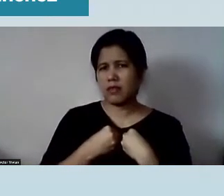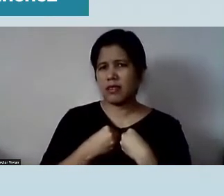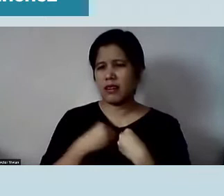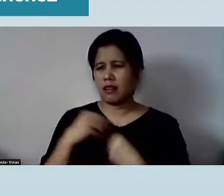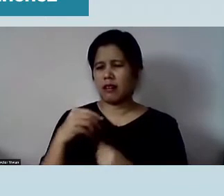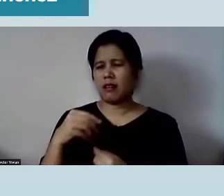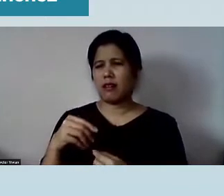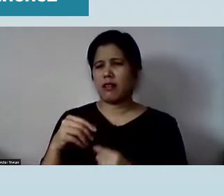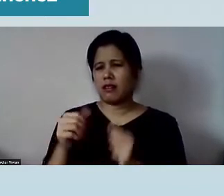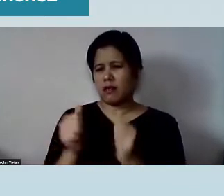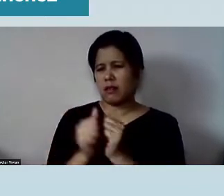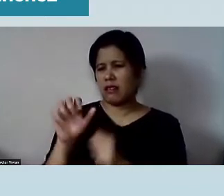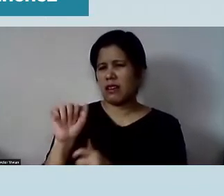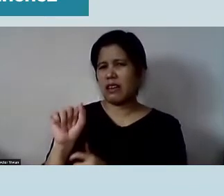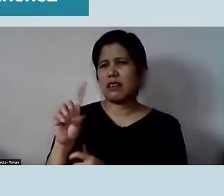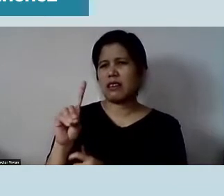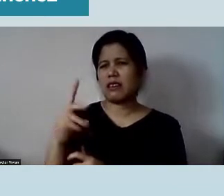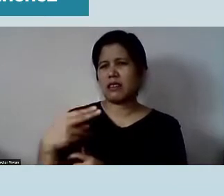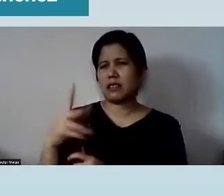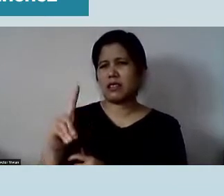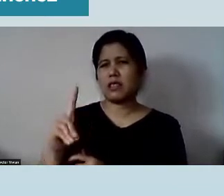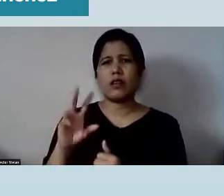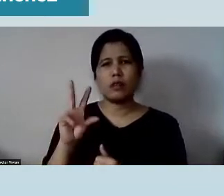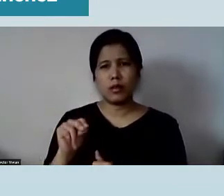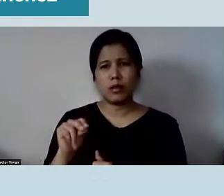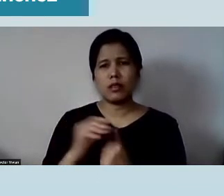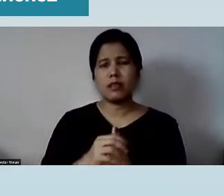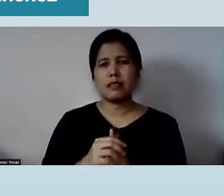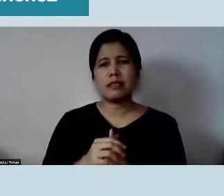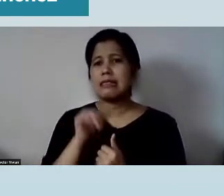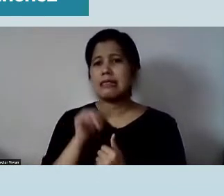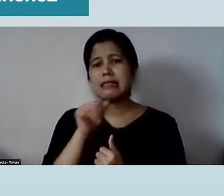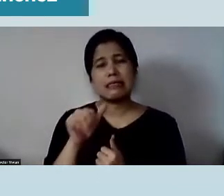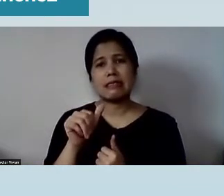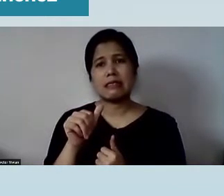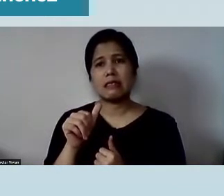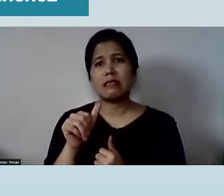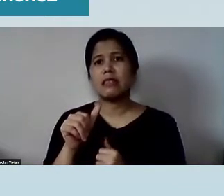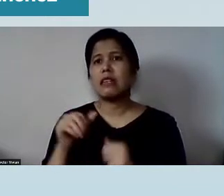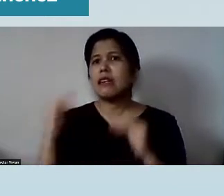or applicants with ADHD. No? Kasi that is tantamount